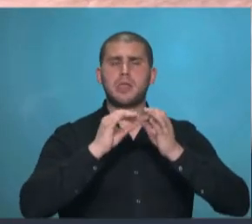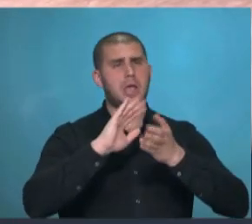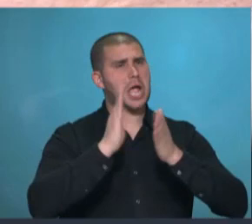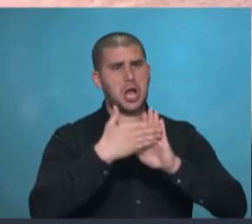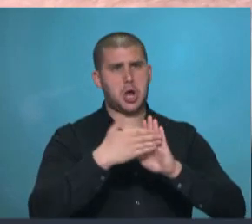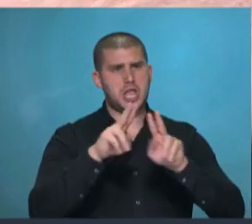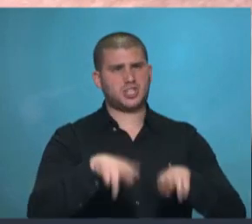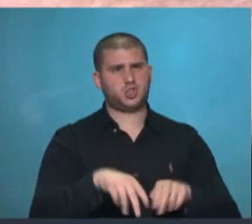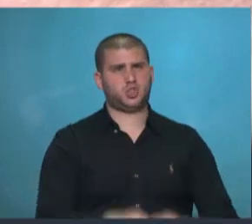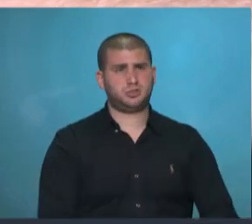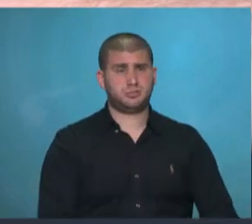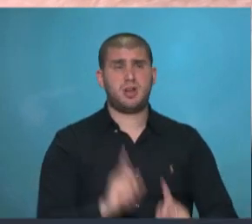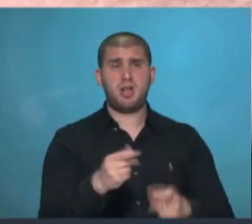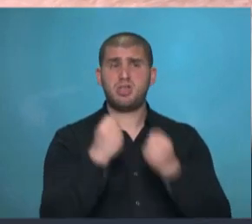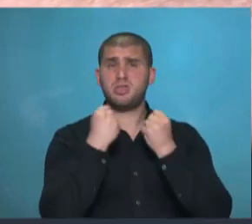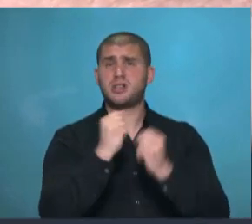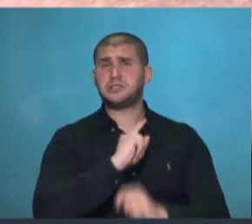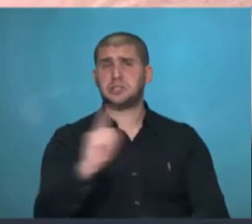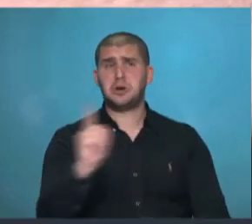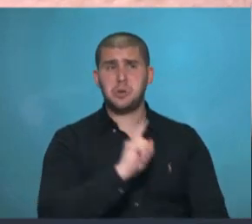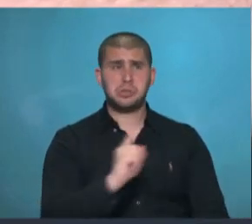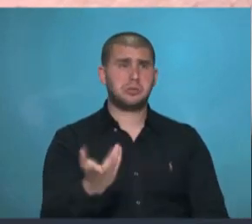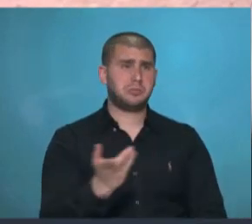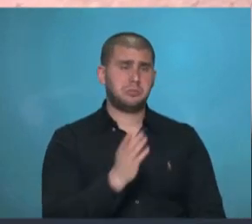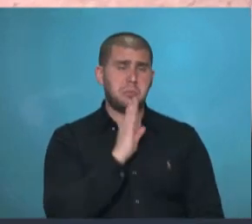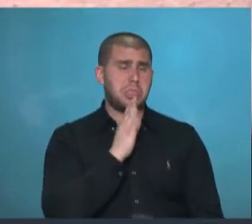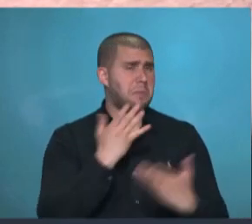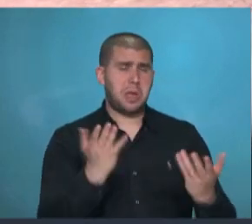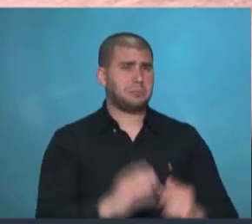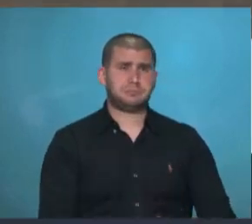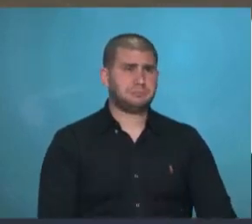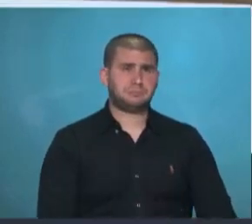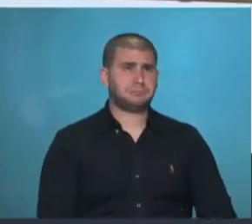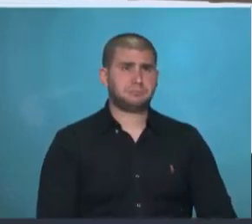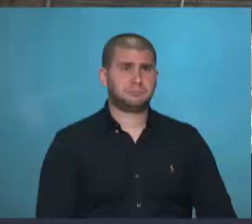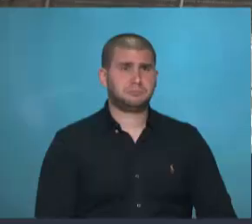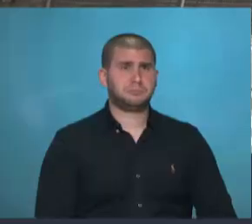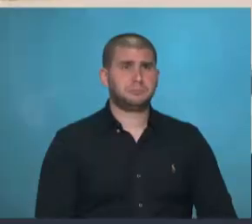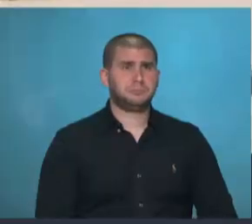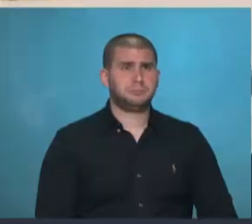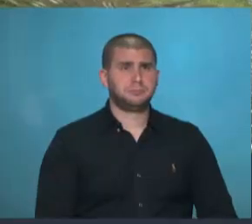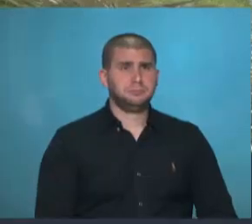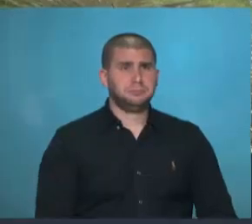internet about trips, so no problem.